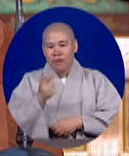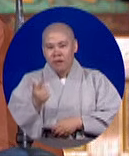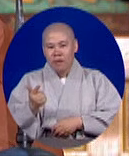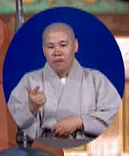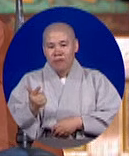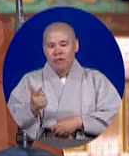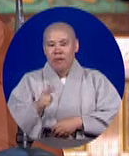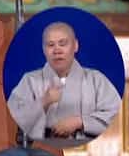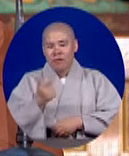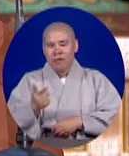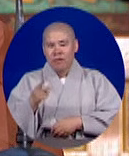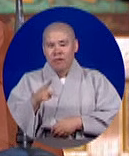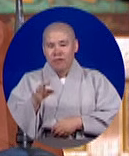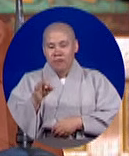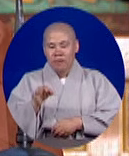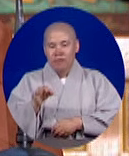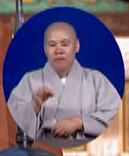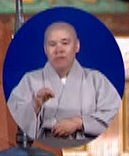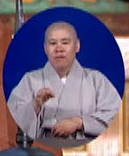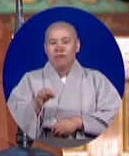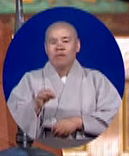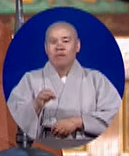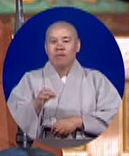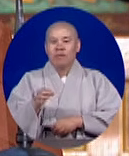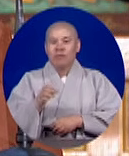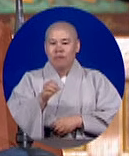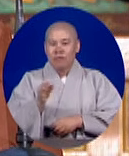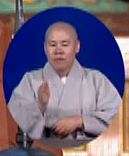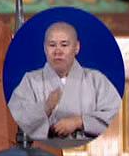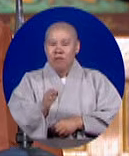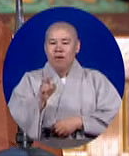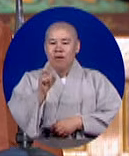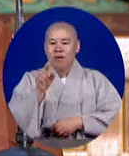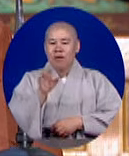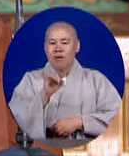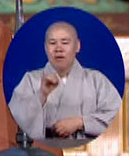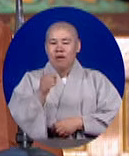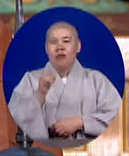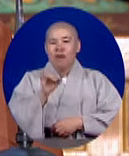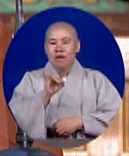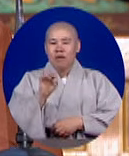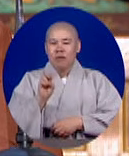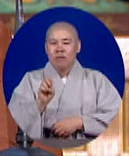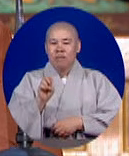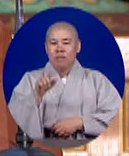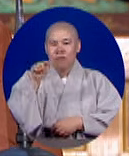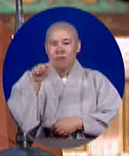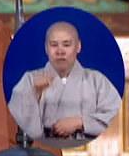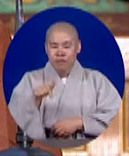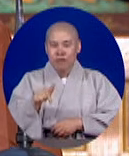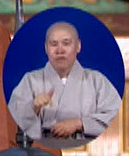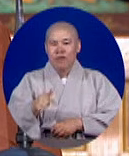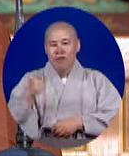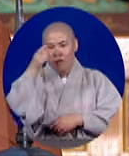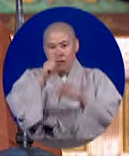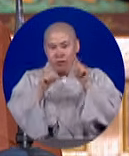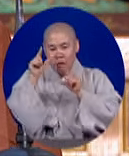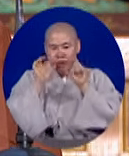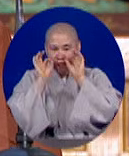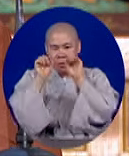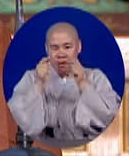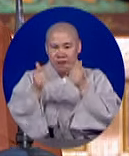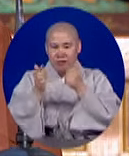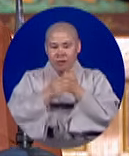저녁이라고 하는 저녁성 밑에 입구자거든요. 저녁은 안 보이는 시간이에요. 굉장히 얼굴이 안